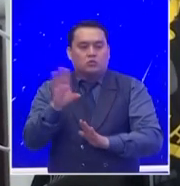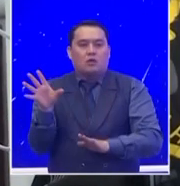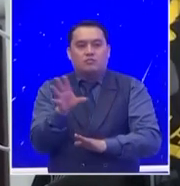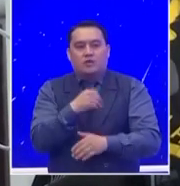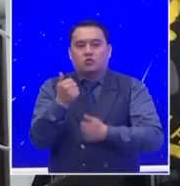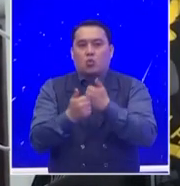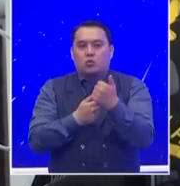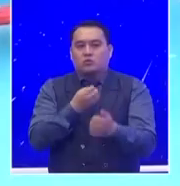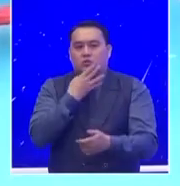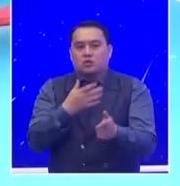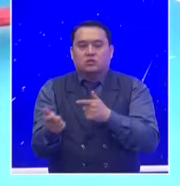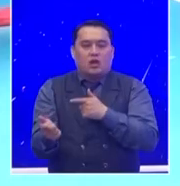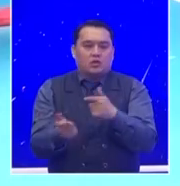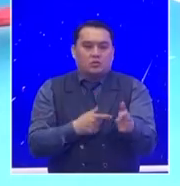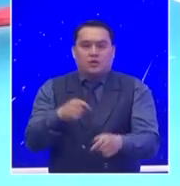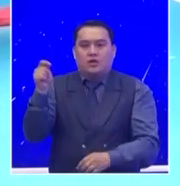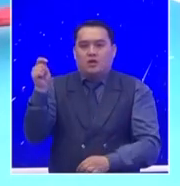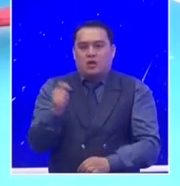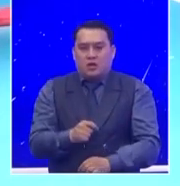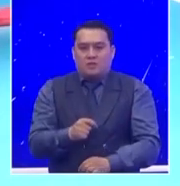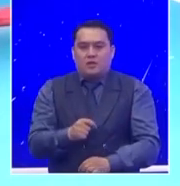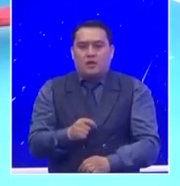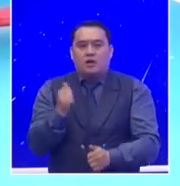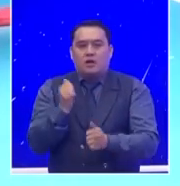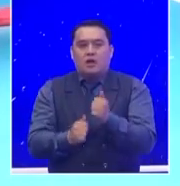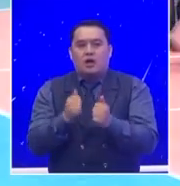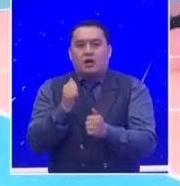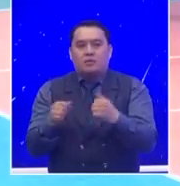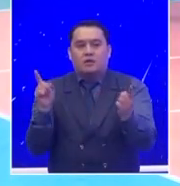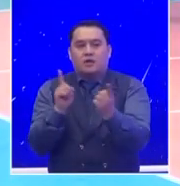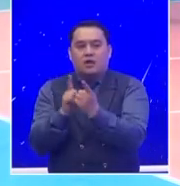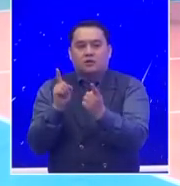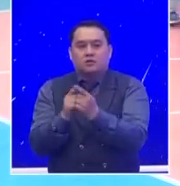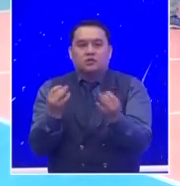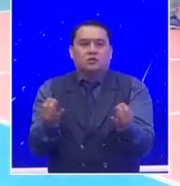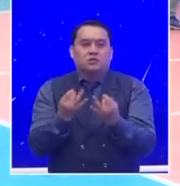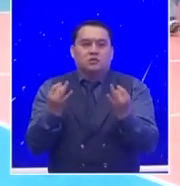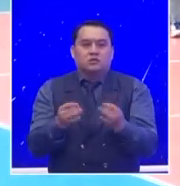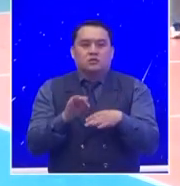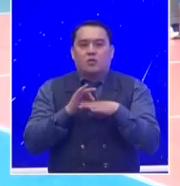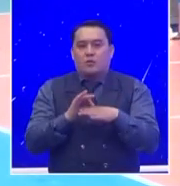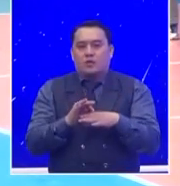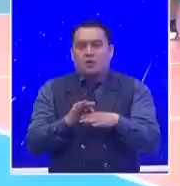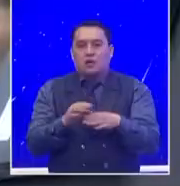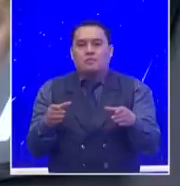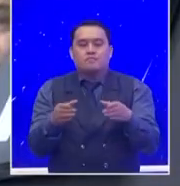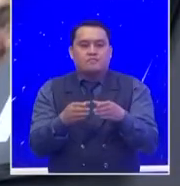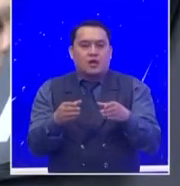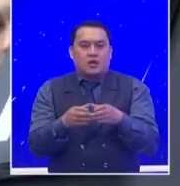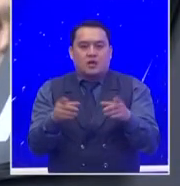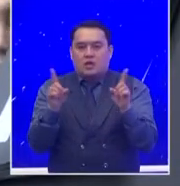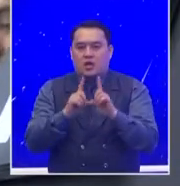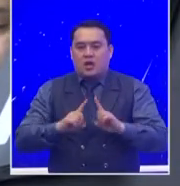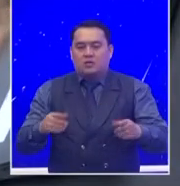ұжымдар турнирге жақсы дайындықпен келген. Содан да олар әрбір кездесу аса тартысты өтті. Әсіресе облыстық бақ командасы